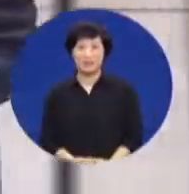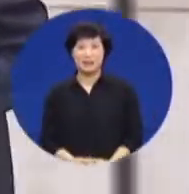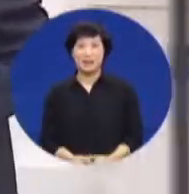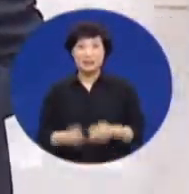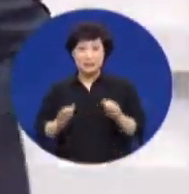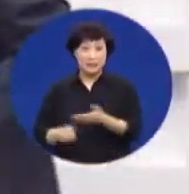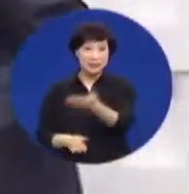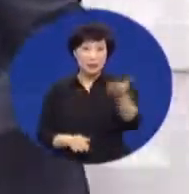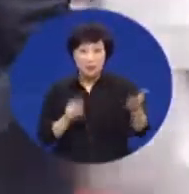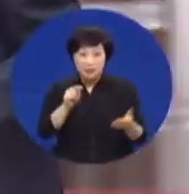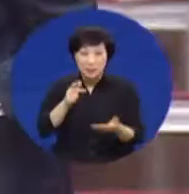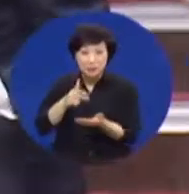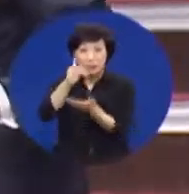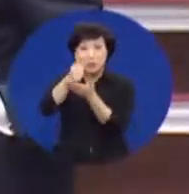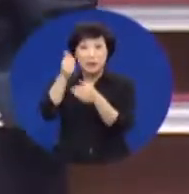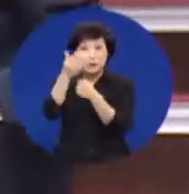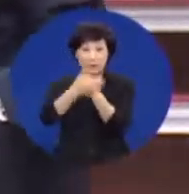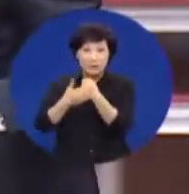그런데 이 은혜에